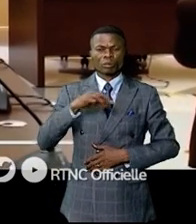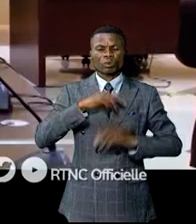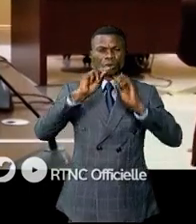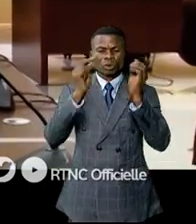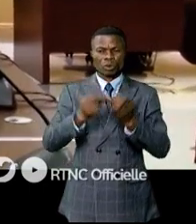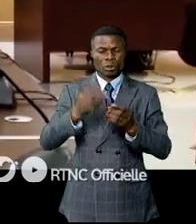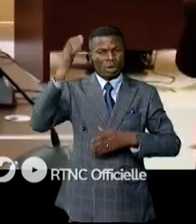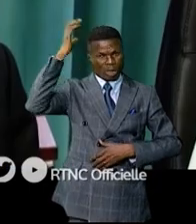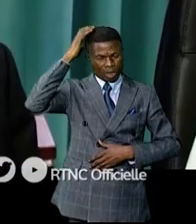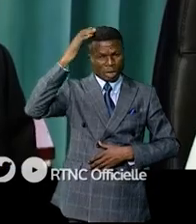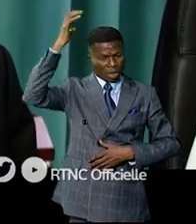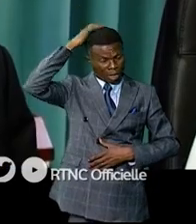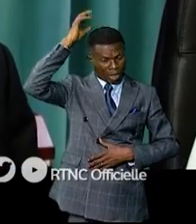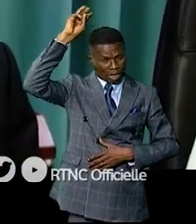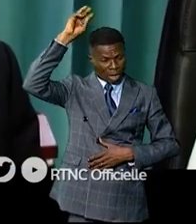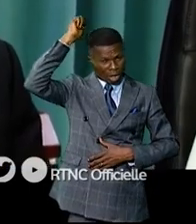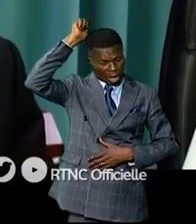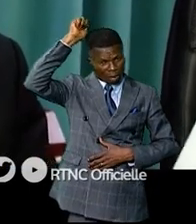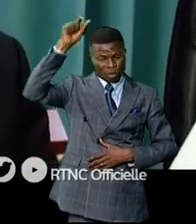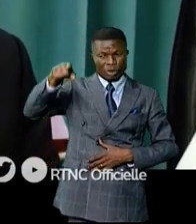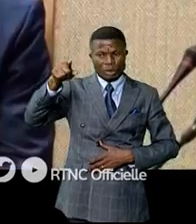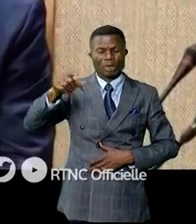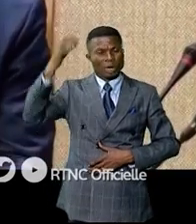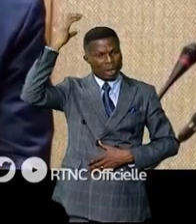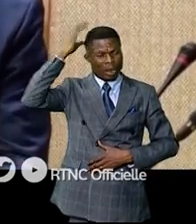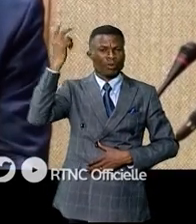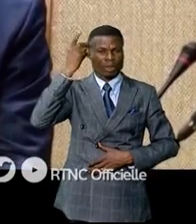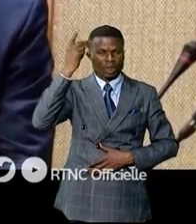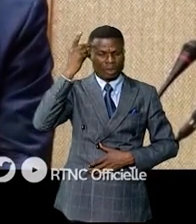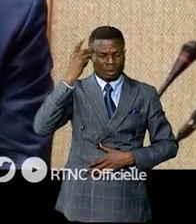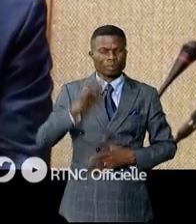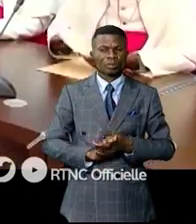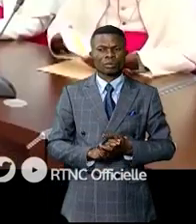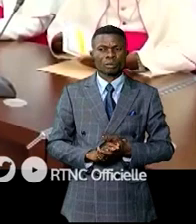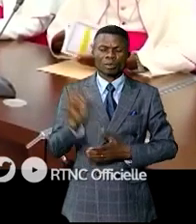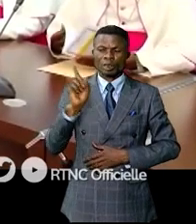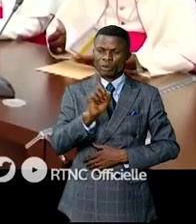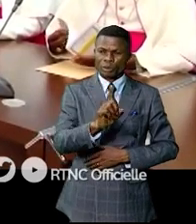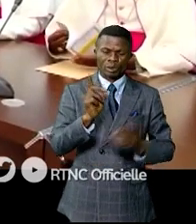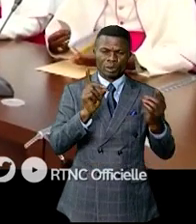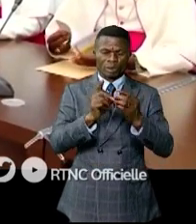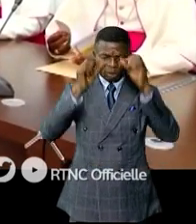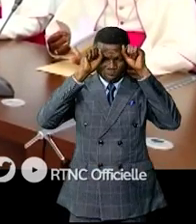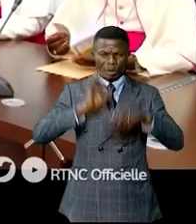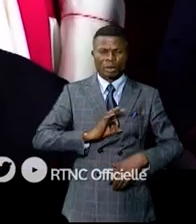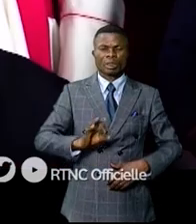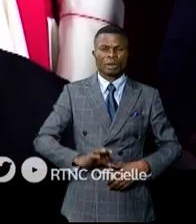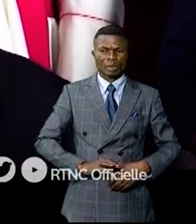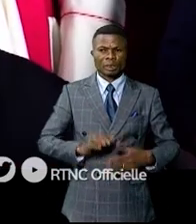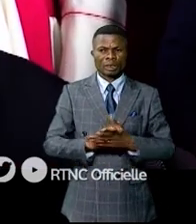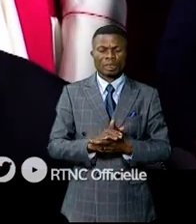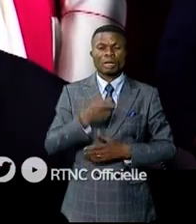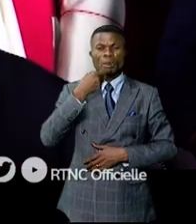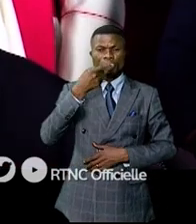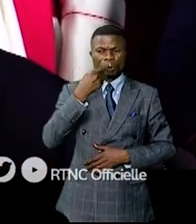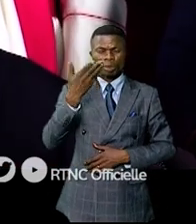la CENCO, le cardinal Fridolin Ambongo, archevêque de Kinshasa, a été reçu en aparté par le chef de l'État. S'exprimant à